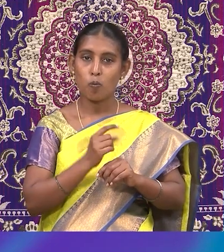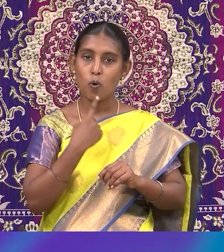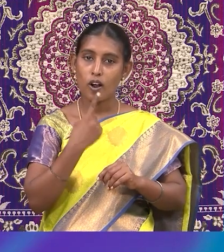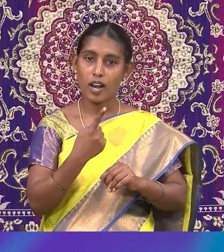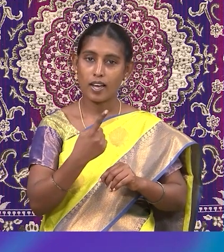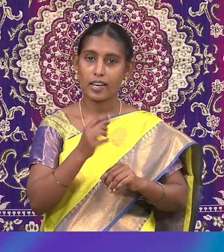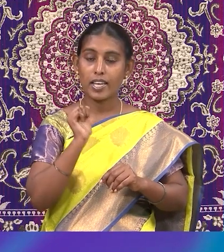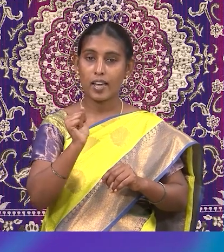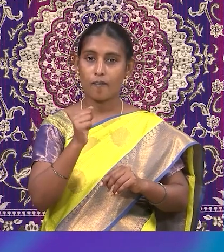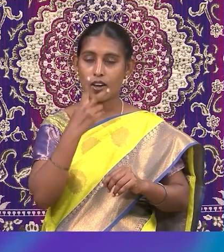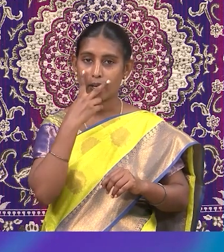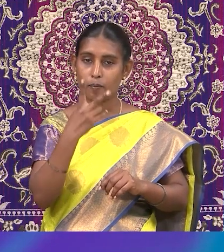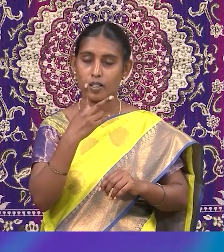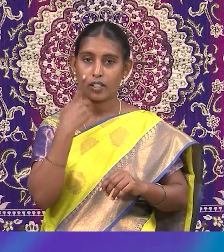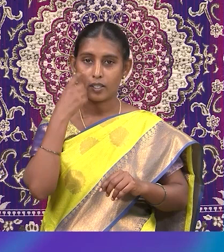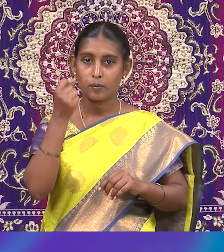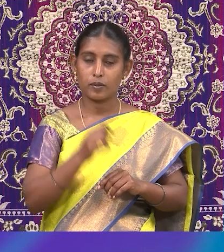மூலங்களை எவ்வாறு காண்பது,